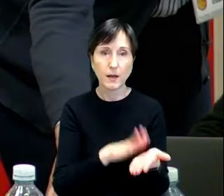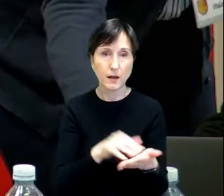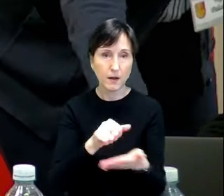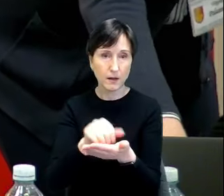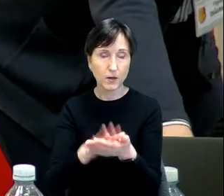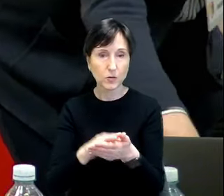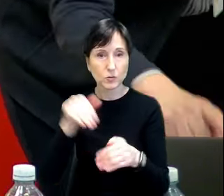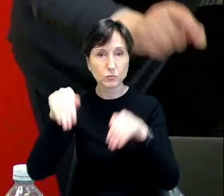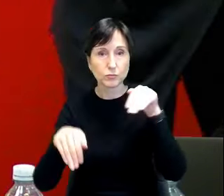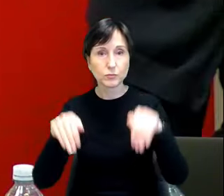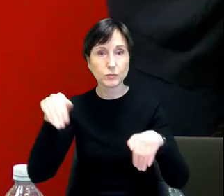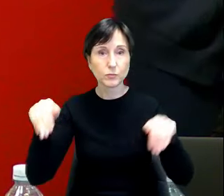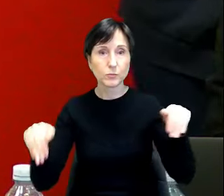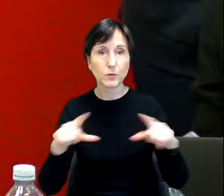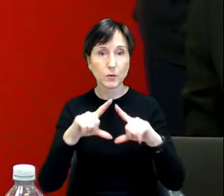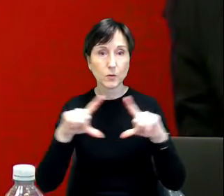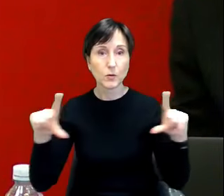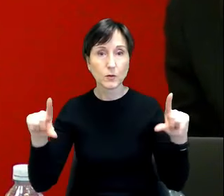čia klausimo